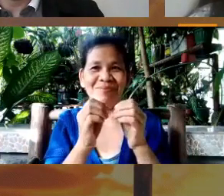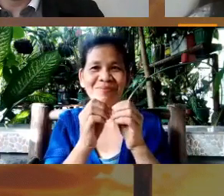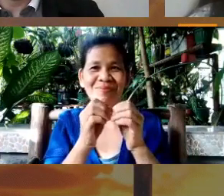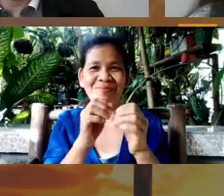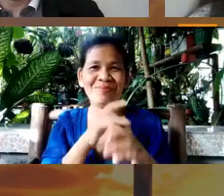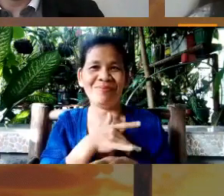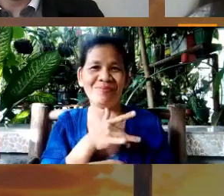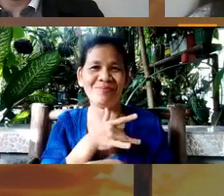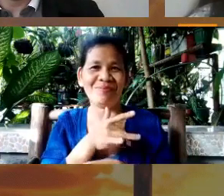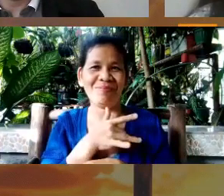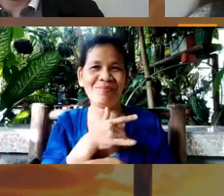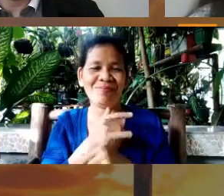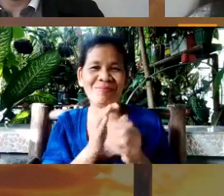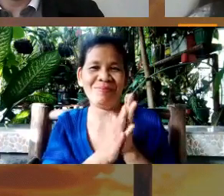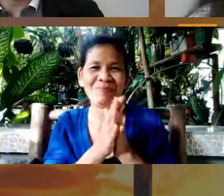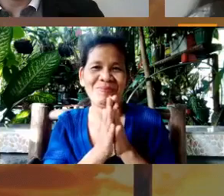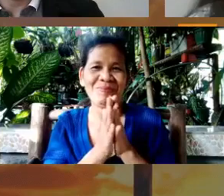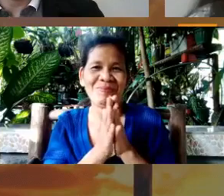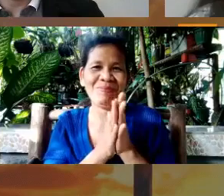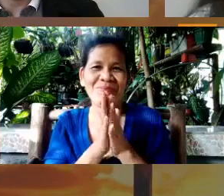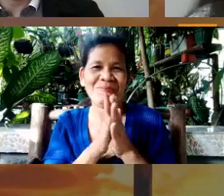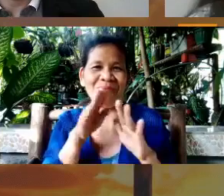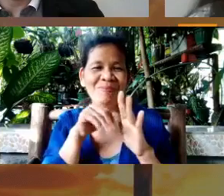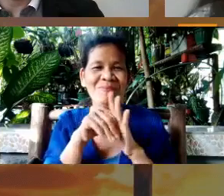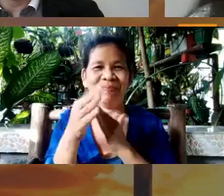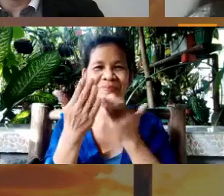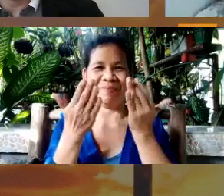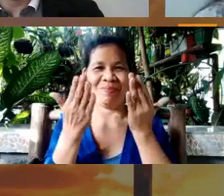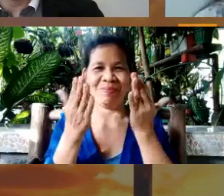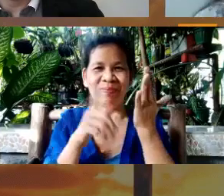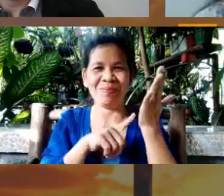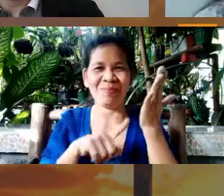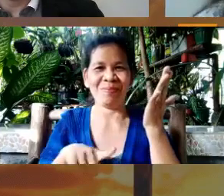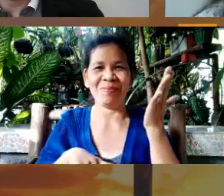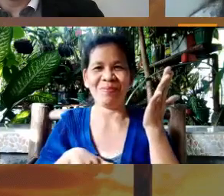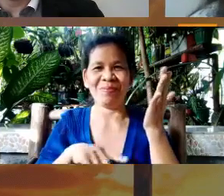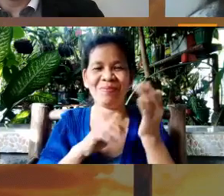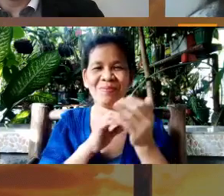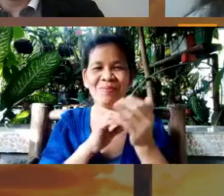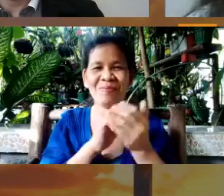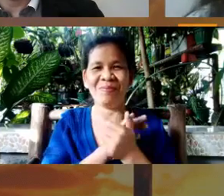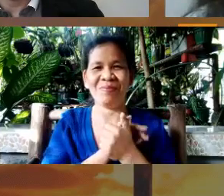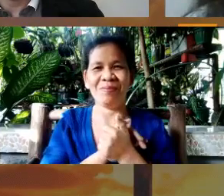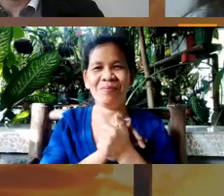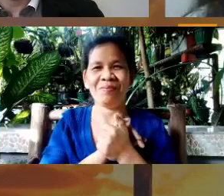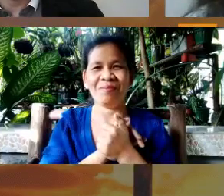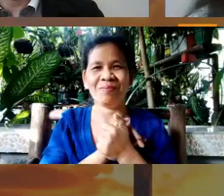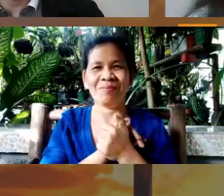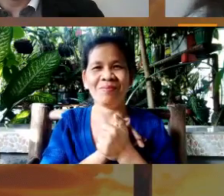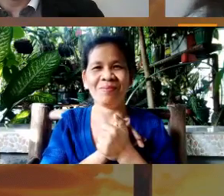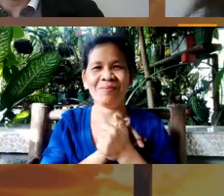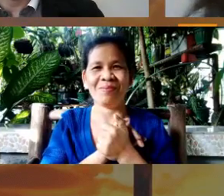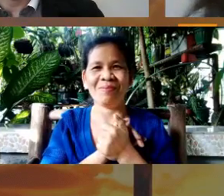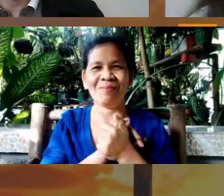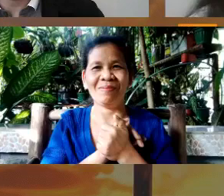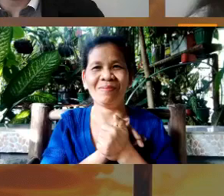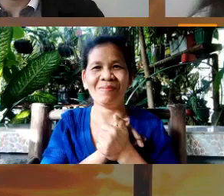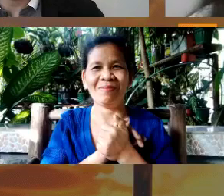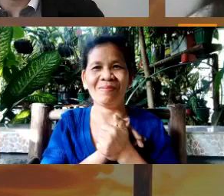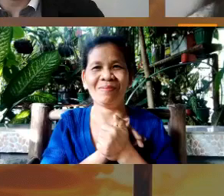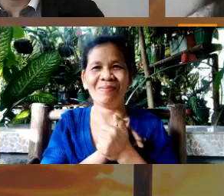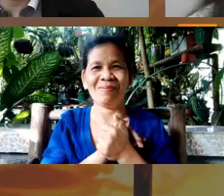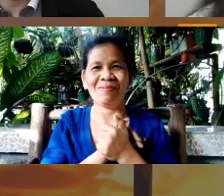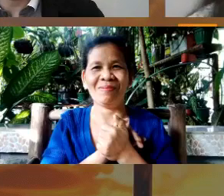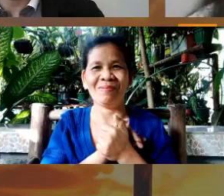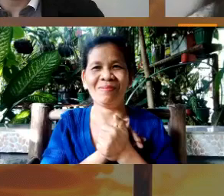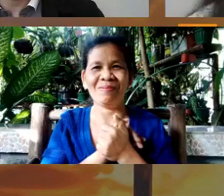ang kasiglahan sa paglilingkod sa ating mahal na Diyos. Okay, and so ating pakikinigan. Thank you. Thankful